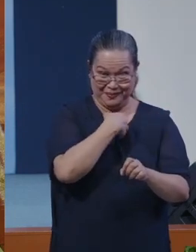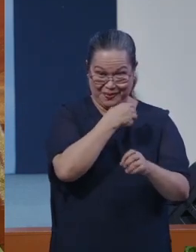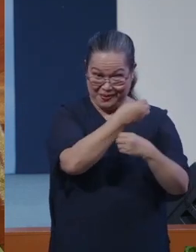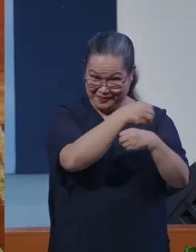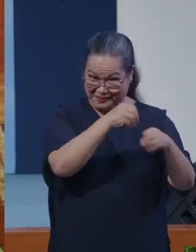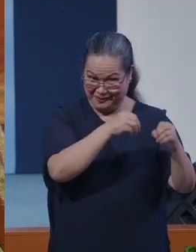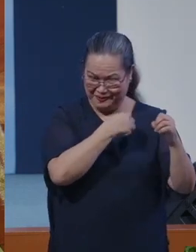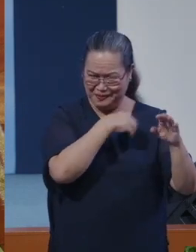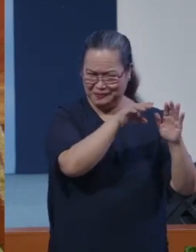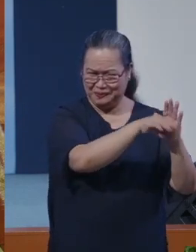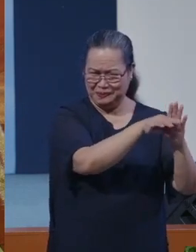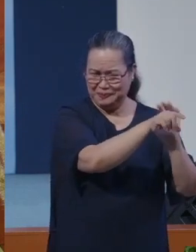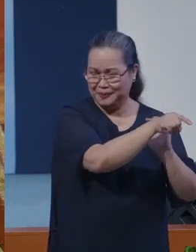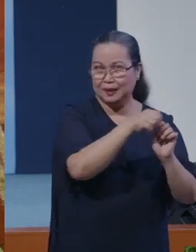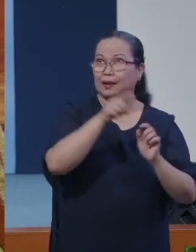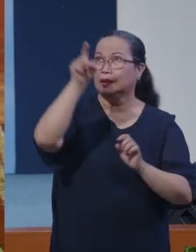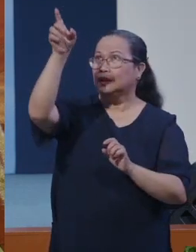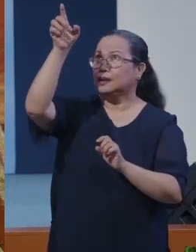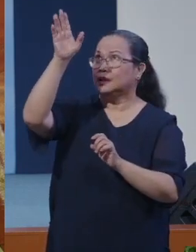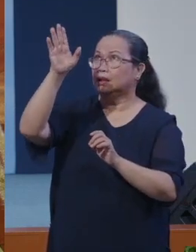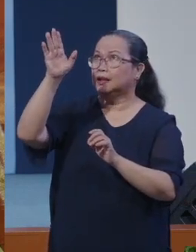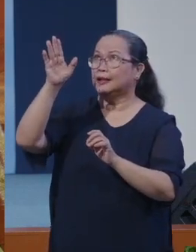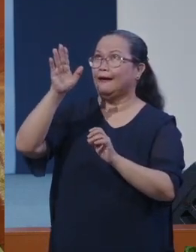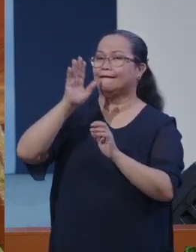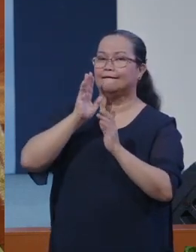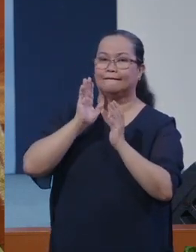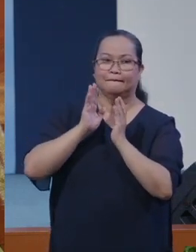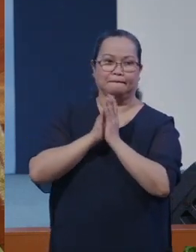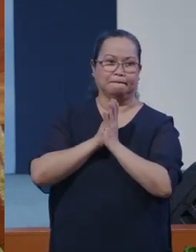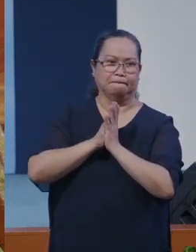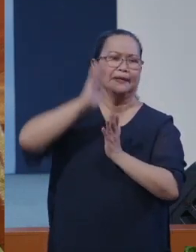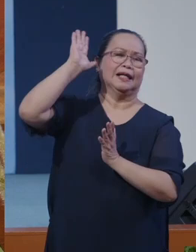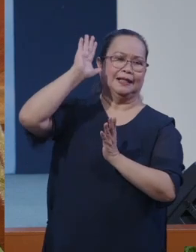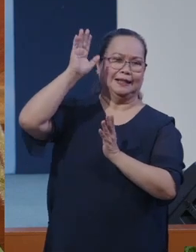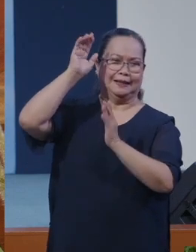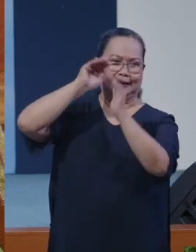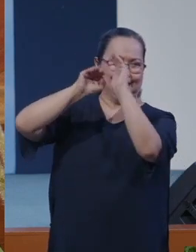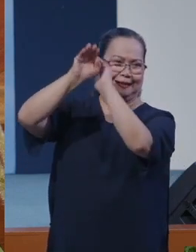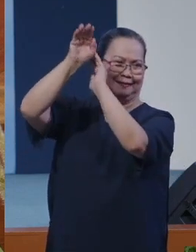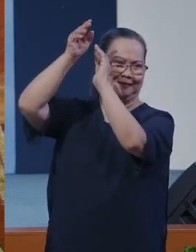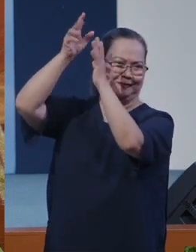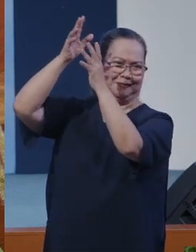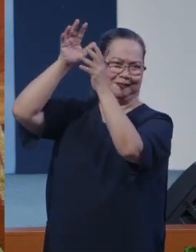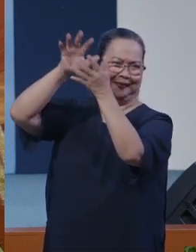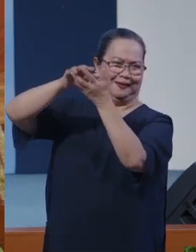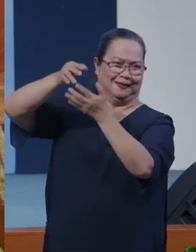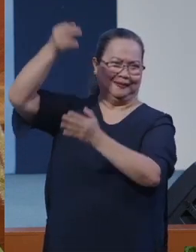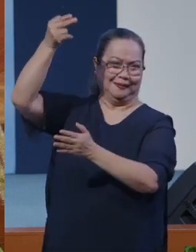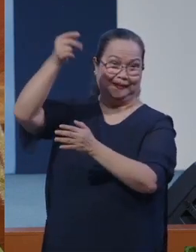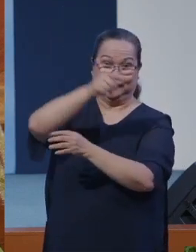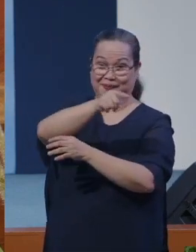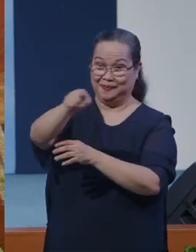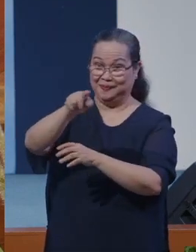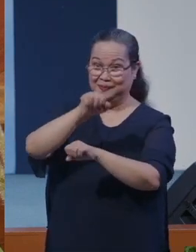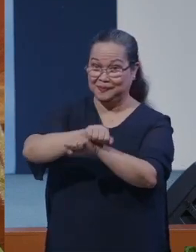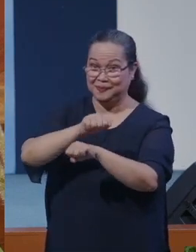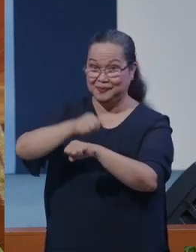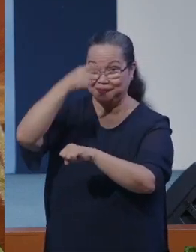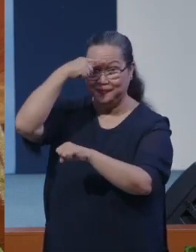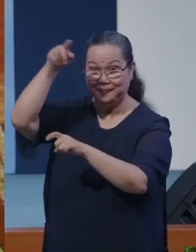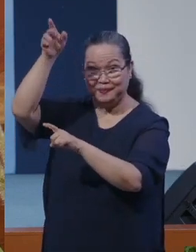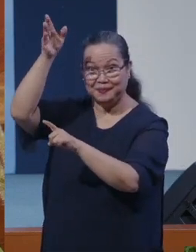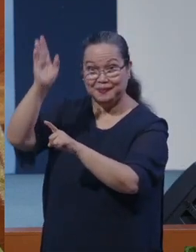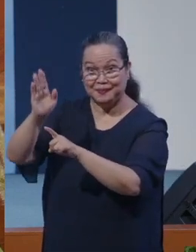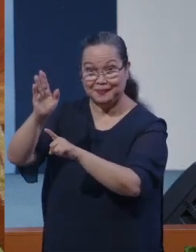sa kanya, mas mataas. Makalangit kasi. So kung tayo ay nagtatrabaho para sa kanya,